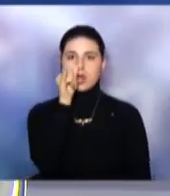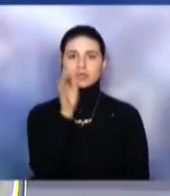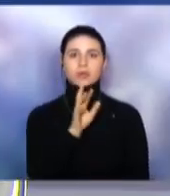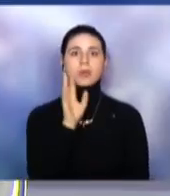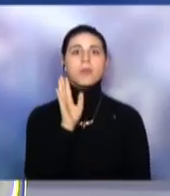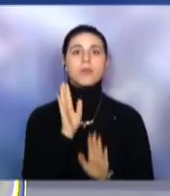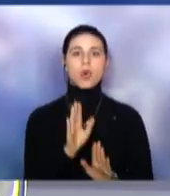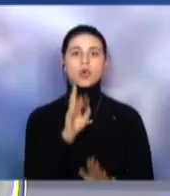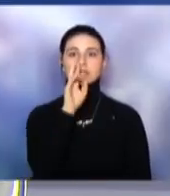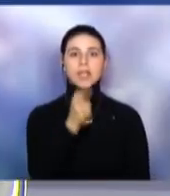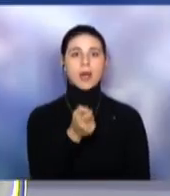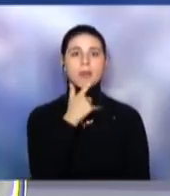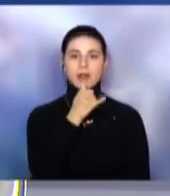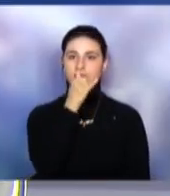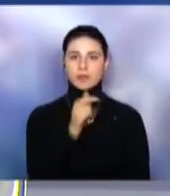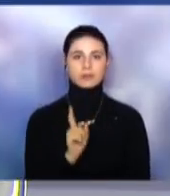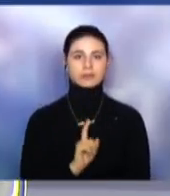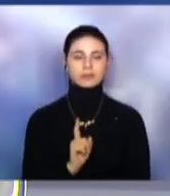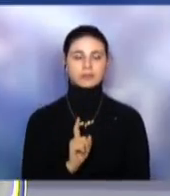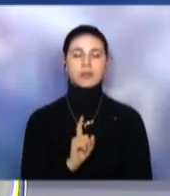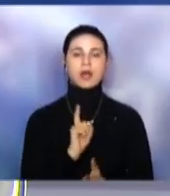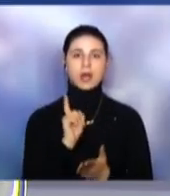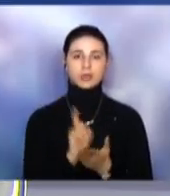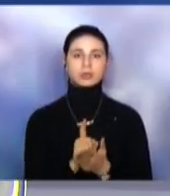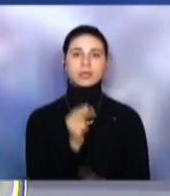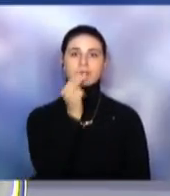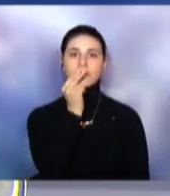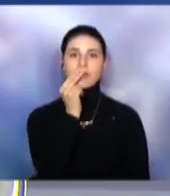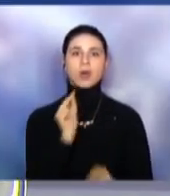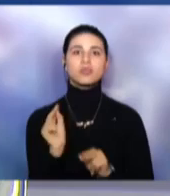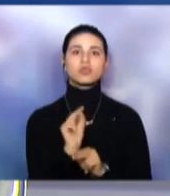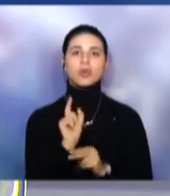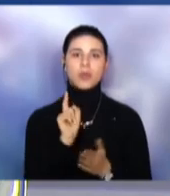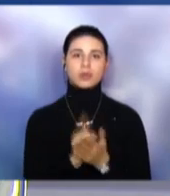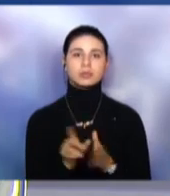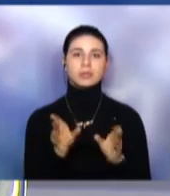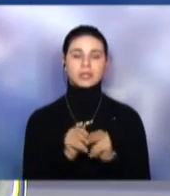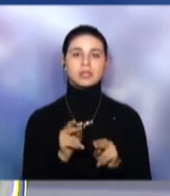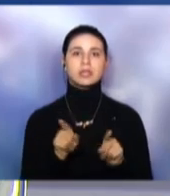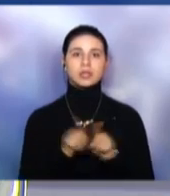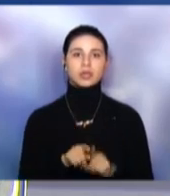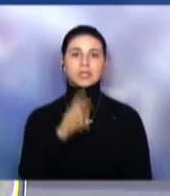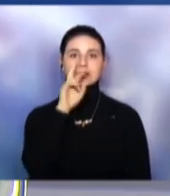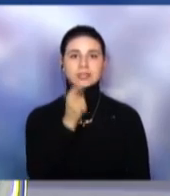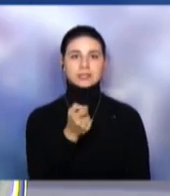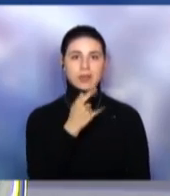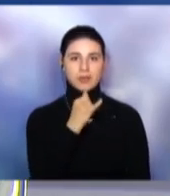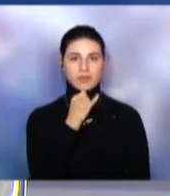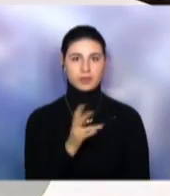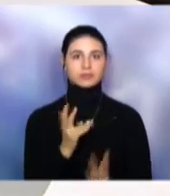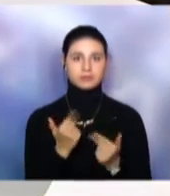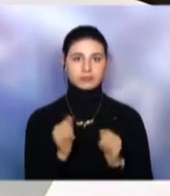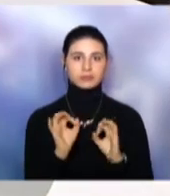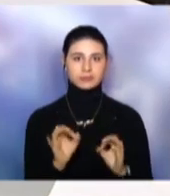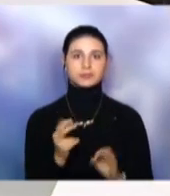არ წესრიგდება შაქრიანი დიაბეტი, მხოლოდ აუცილებელია. კვება არის მკურნალობის ნაწილი, ის ისეთივე წამალია.